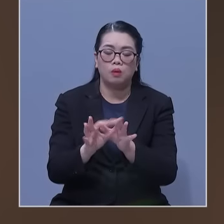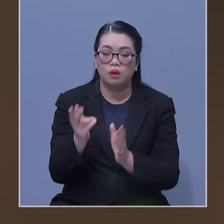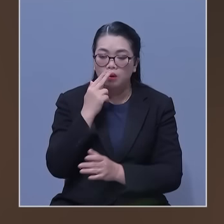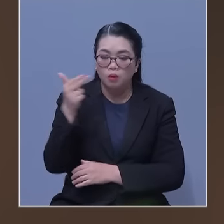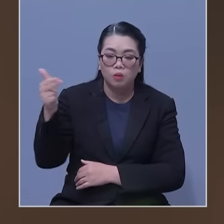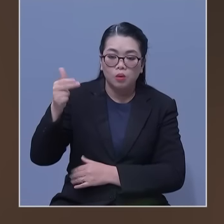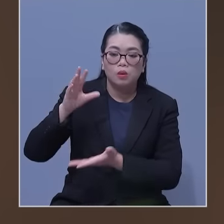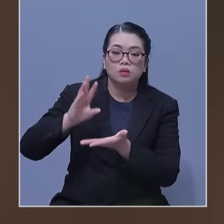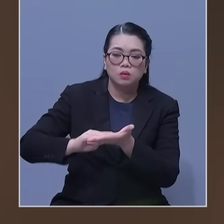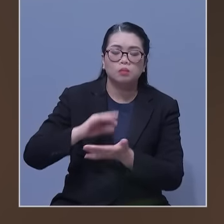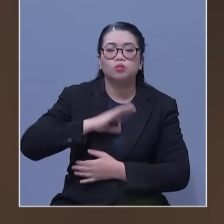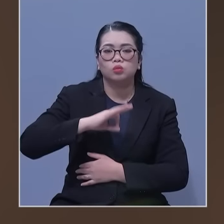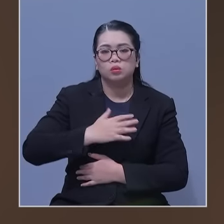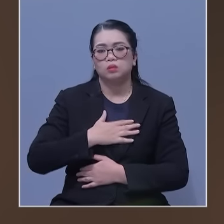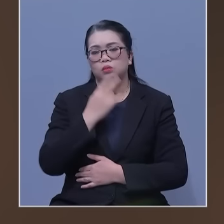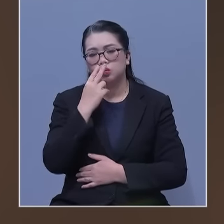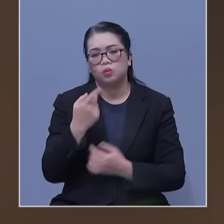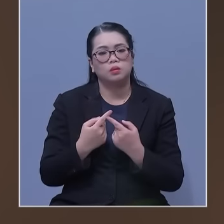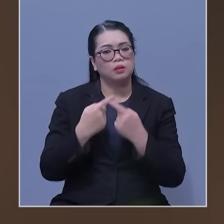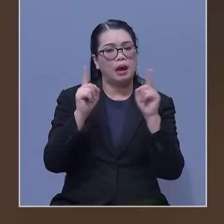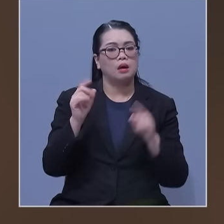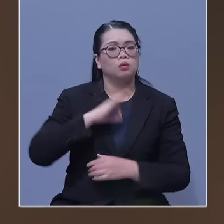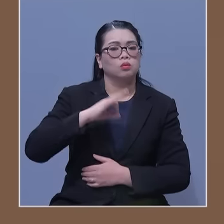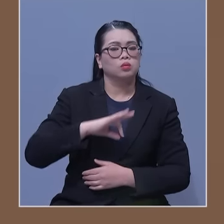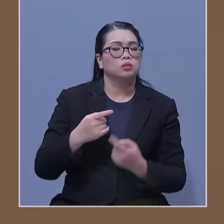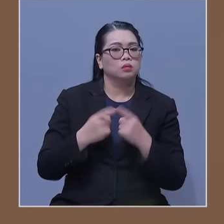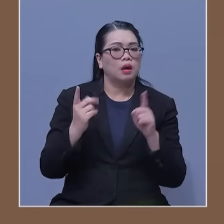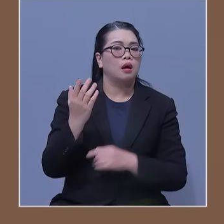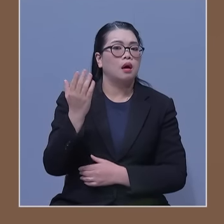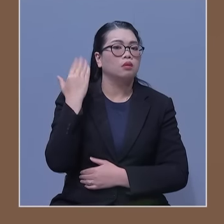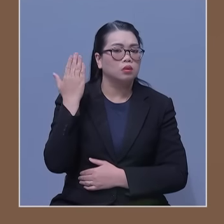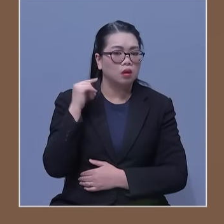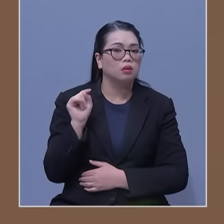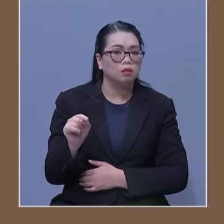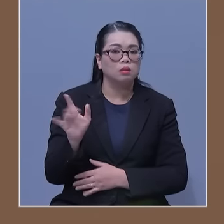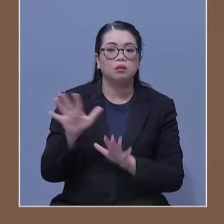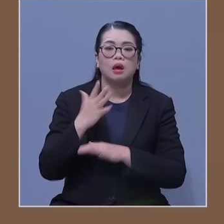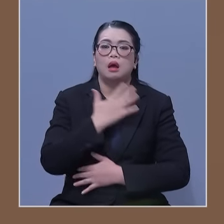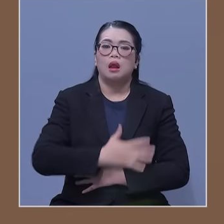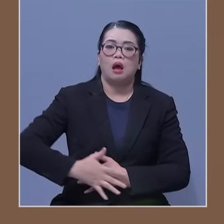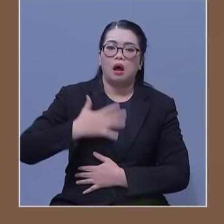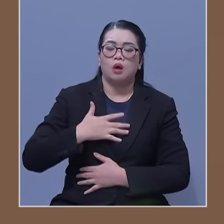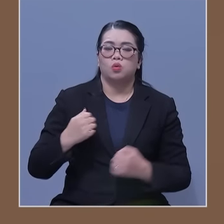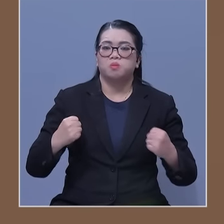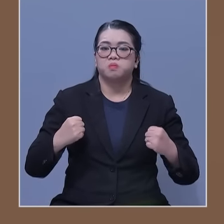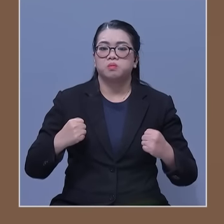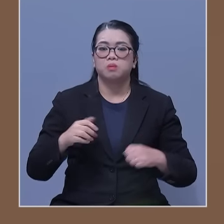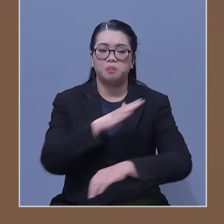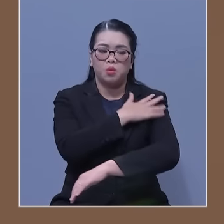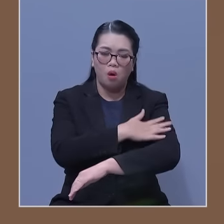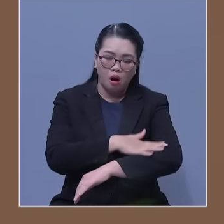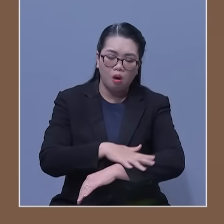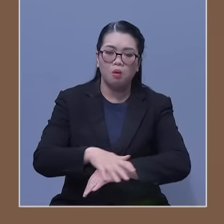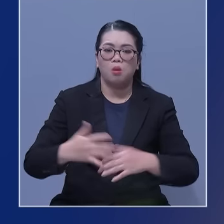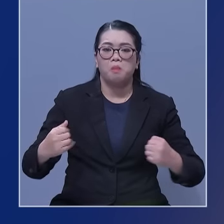น้องชายถูกจับยอมรับว่ามีบางอย่างที่แตกต่างไปจากเดิมจากครั้งที่เห็นล่าสุดอย่างเช่นอ่ะร่างกายดูกำยำมากขึ้นผิวขาวมาก